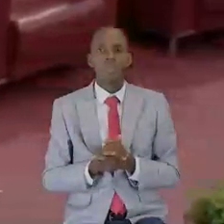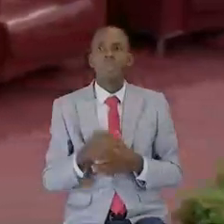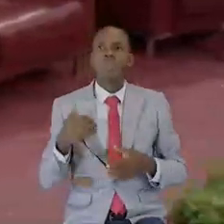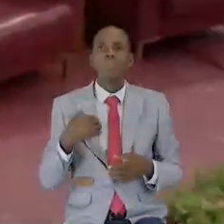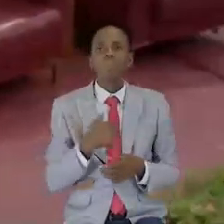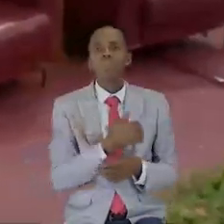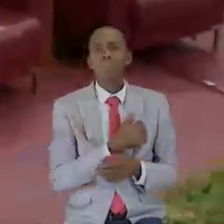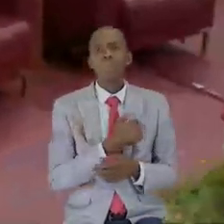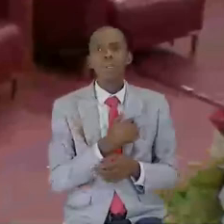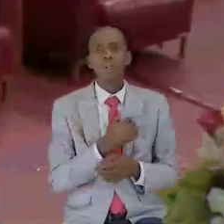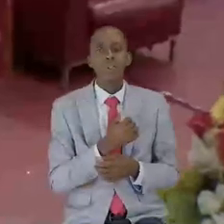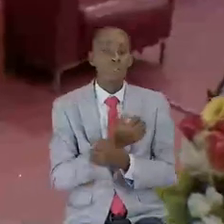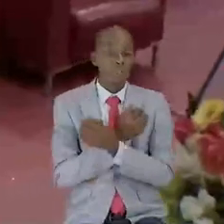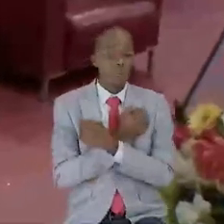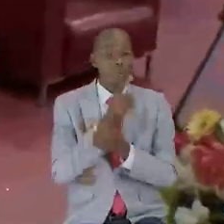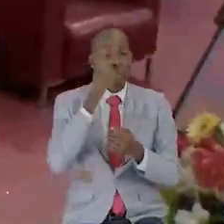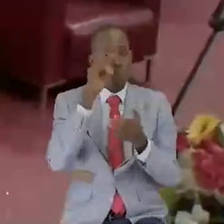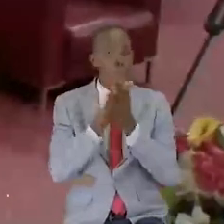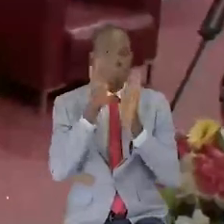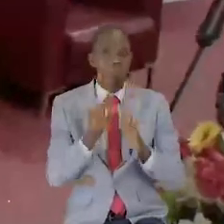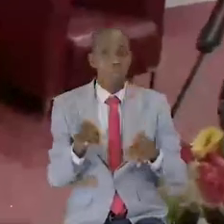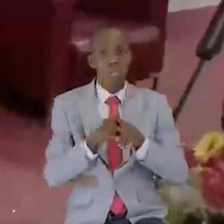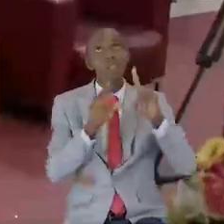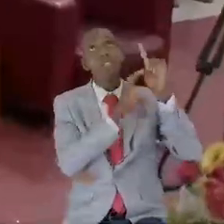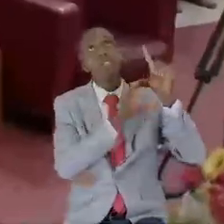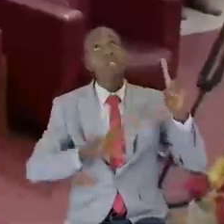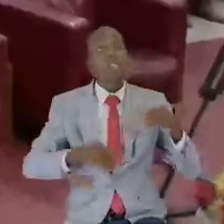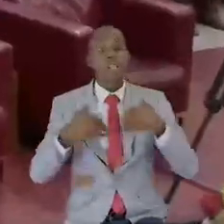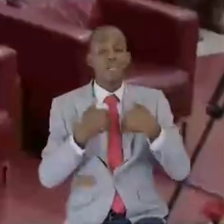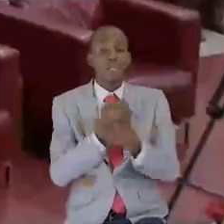Et nous aimons les croyants comme Christ nous a aimés.